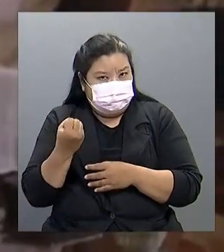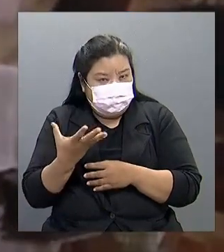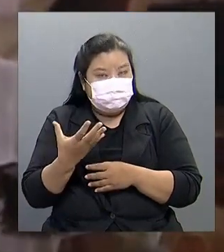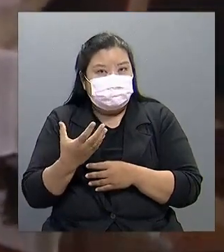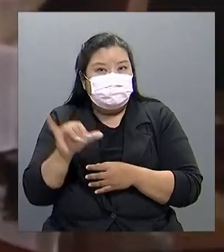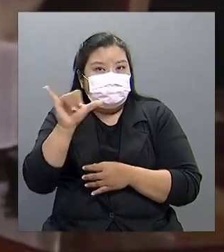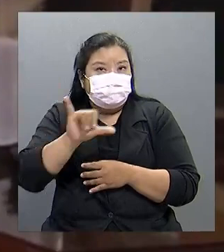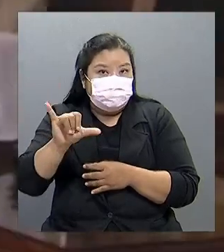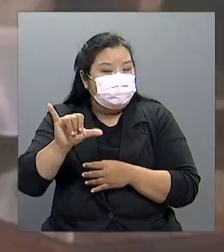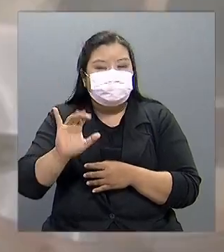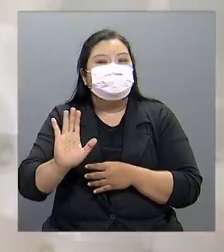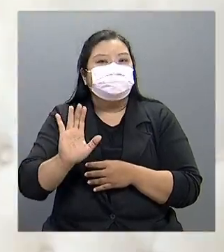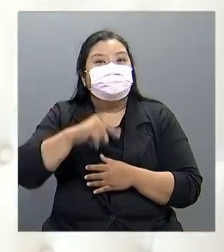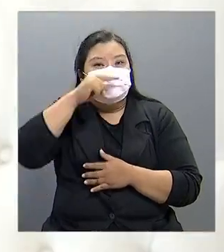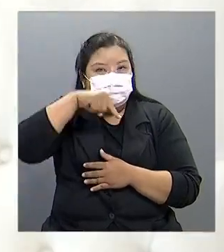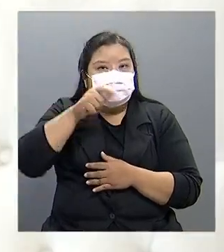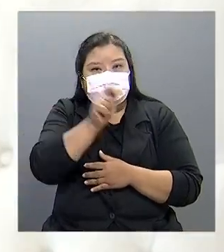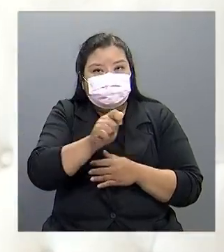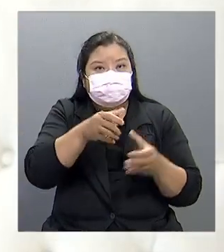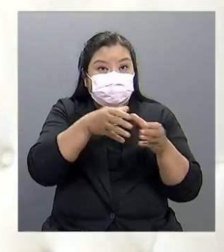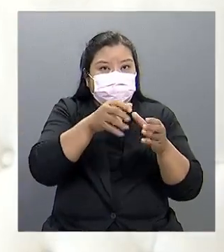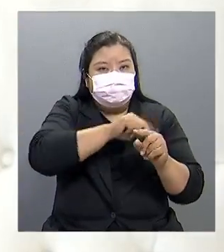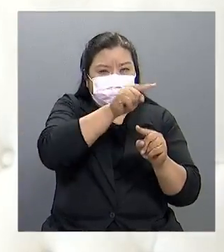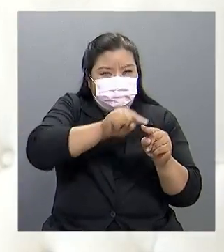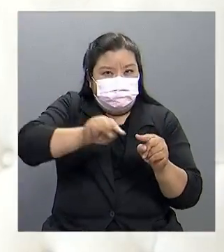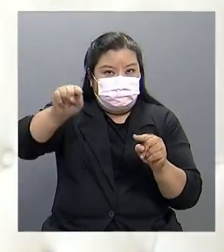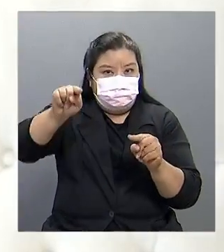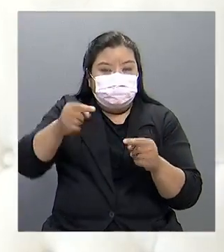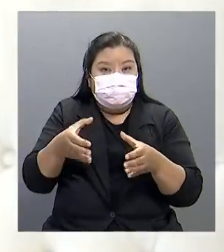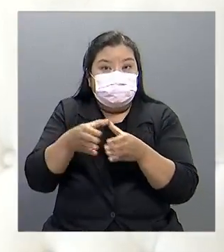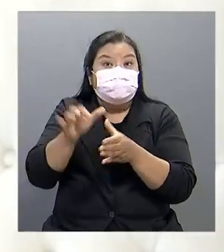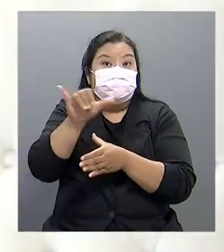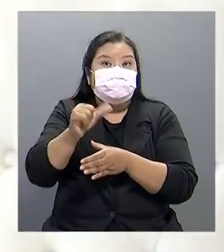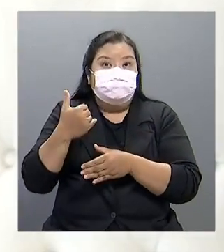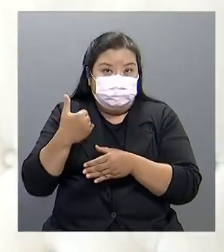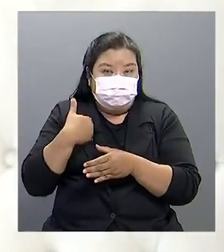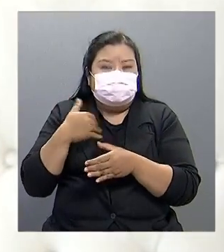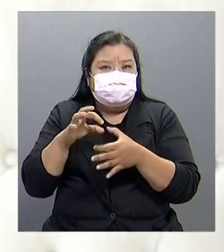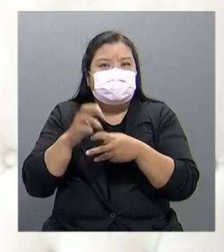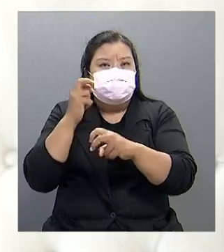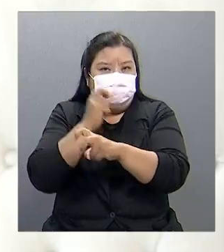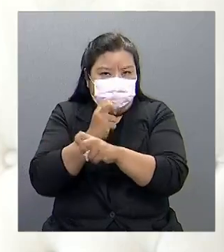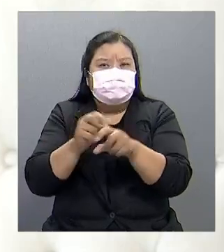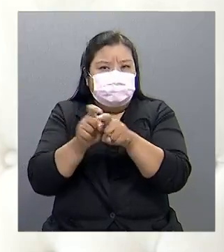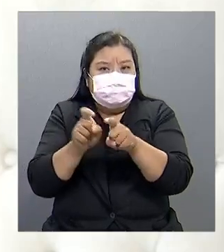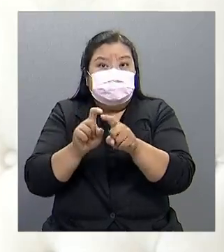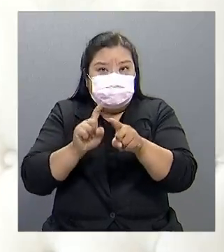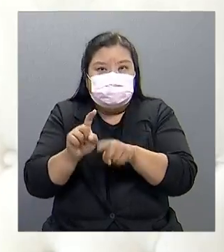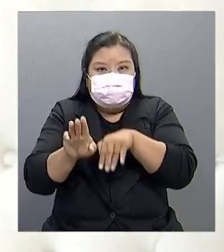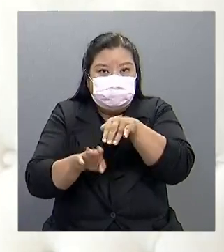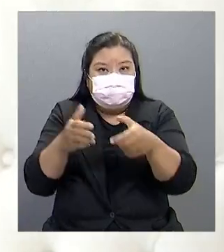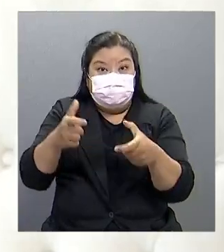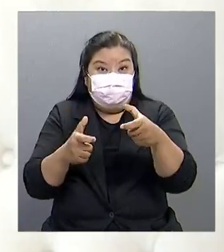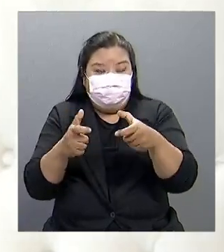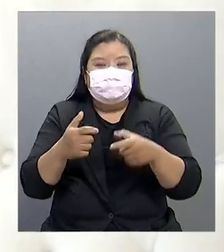ใช่เป็นมากกว่าเยอะนะครับในขณะที่คนยุโรปเนี่ยเขาจะเป็นโรคอื่นพวกข้อสะโพกอะไรไปนะฮะอีกอันนึงคือเรื่องหลังนะครับเพราะว่า